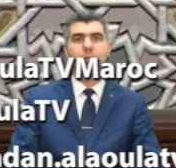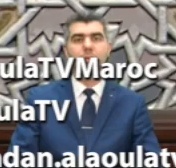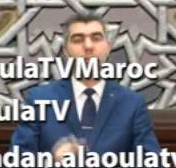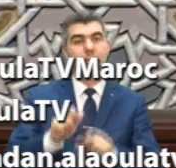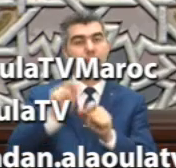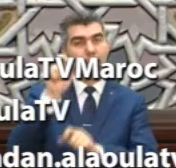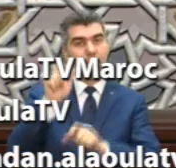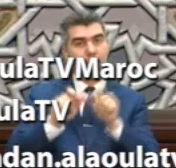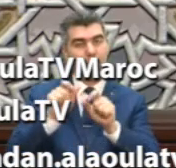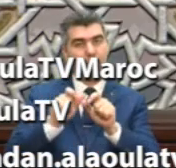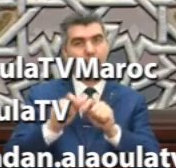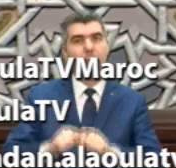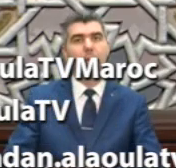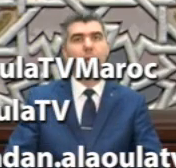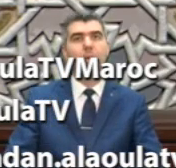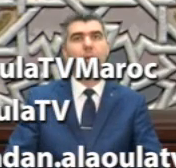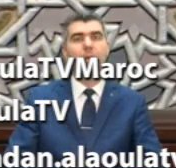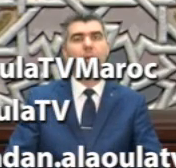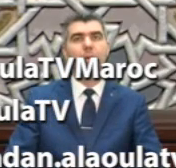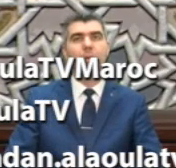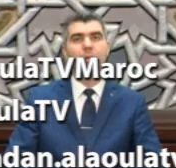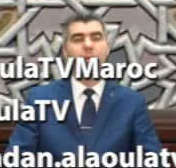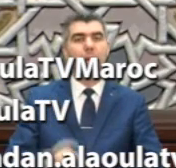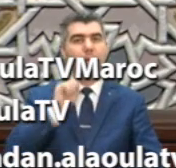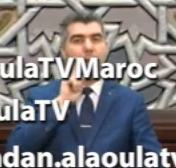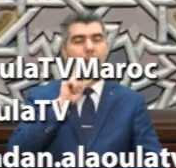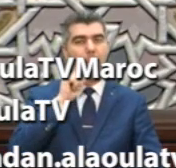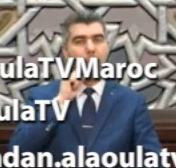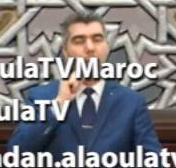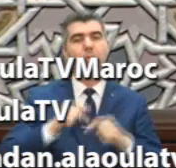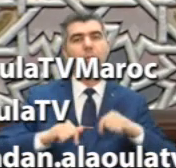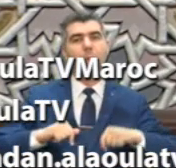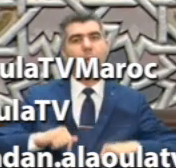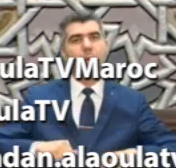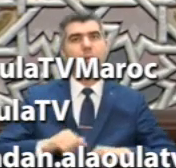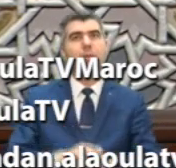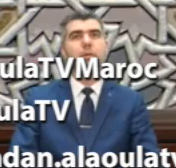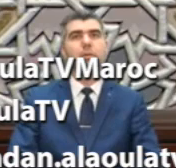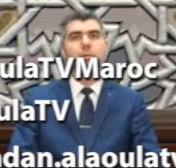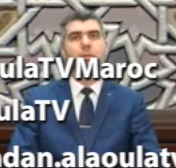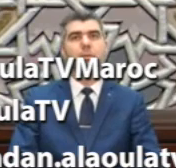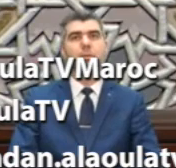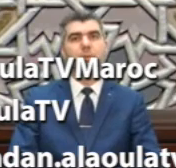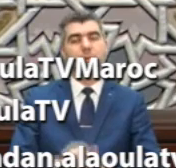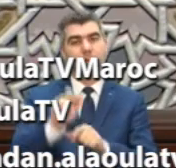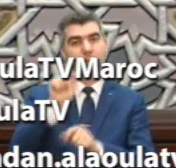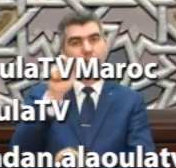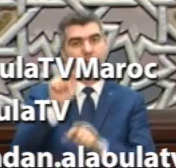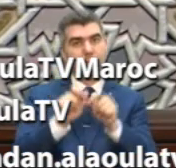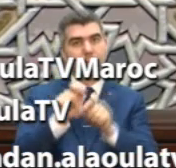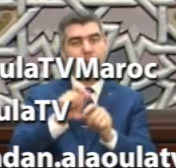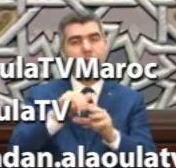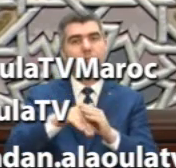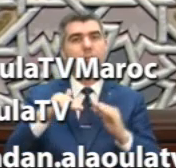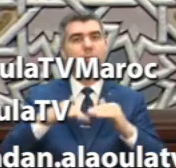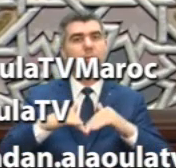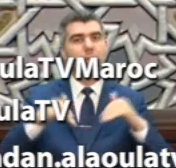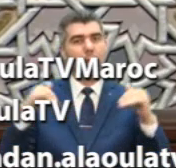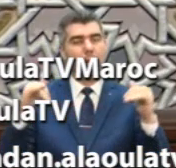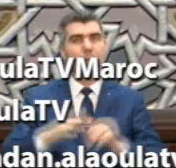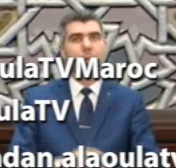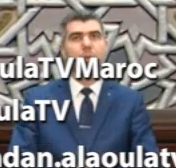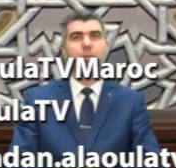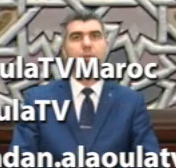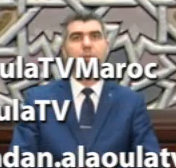السيدات والسادة، السيدة والسادة الوزراء المحترمون، السيدات والسادة النواب